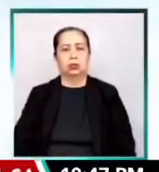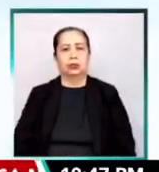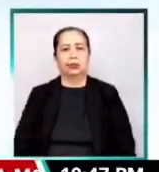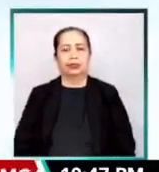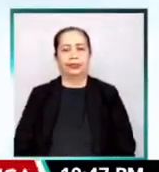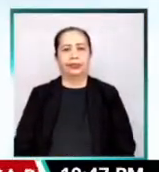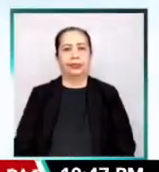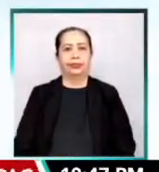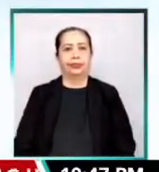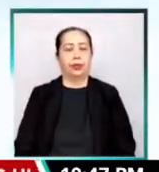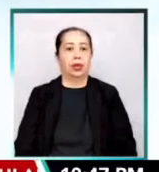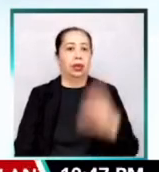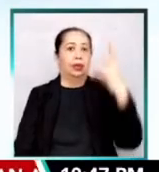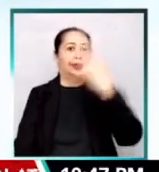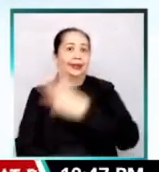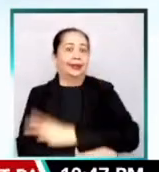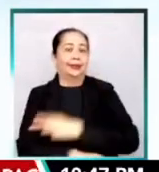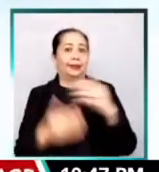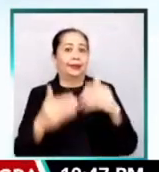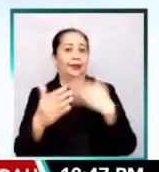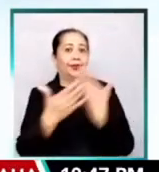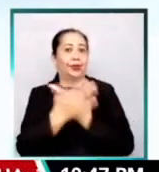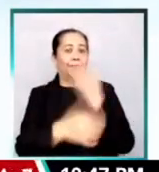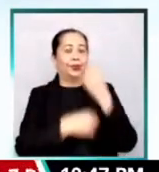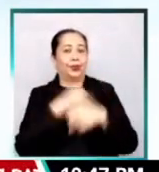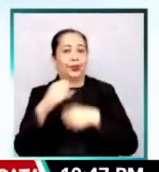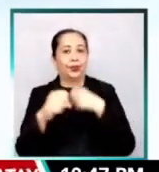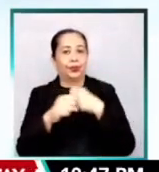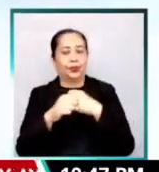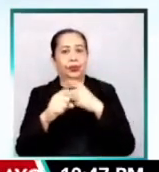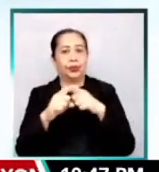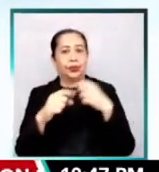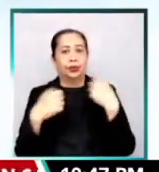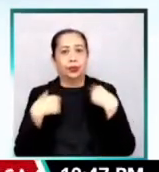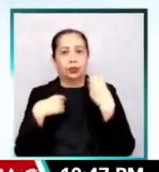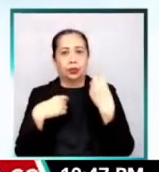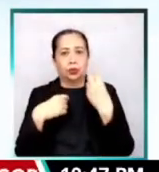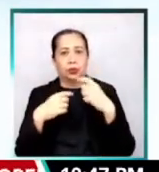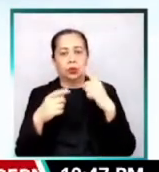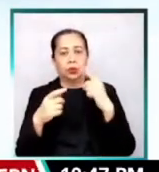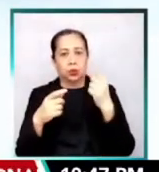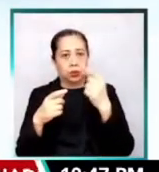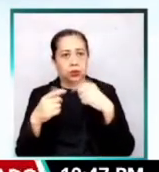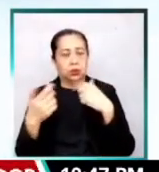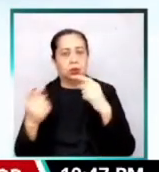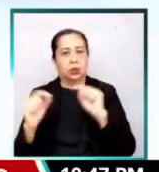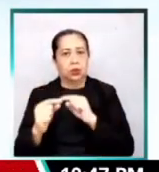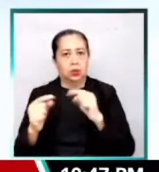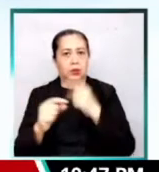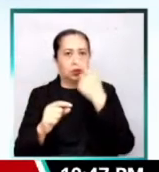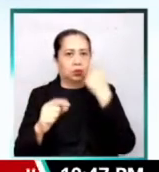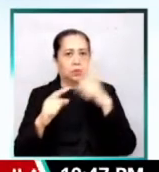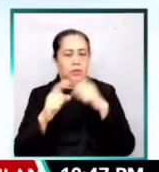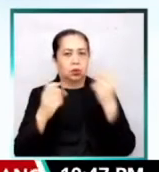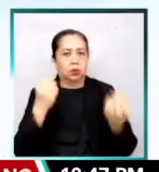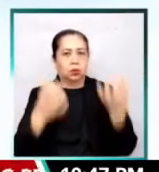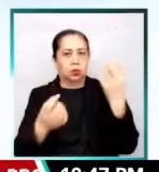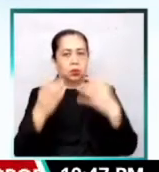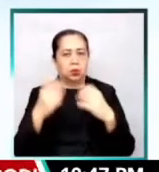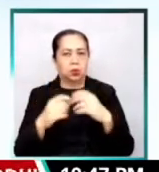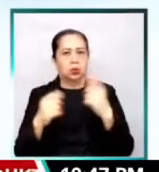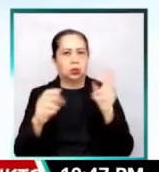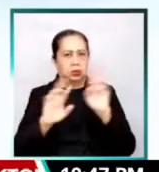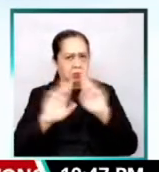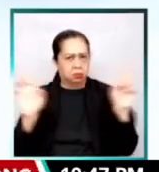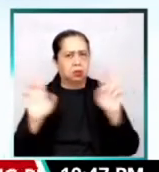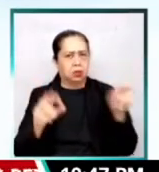Anim na araw bago ang bagong taon, 20 na ang nasugatan dahil sa paputok. Nakalerto na para sa mga posibleng maputukan pa ang mga